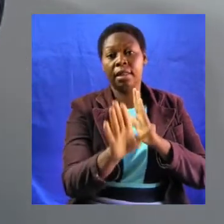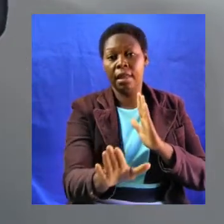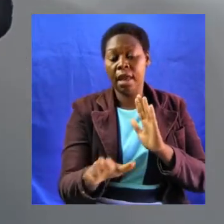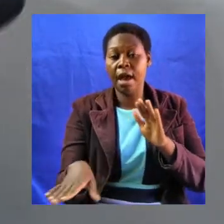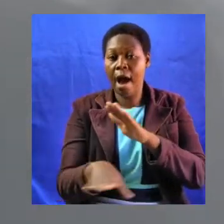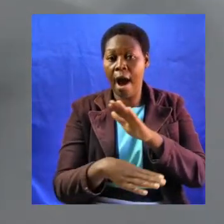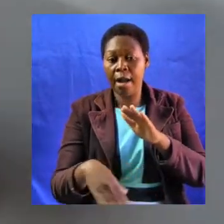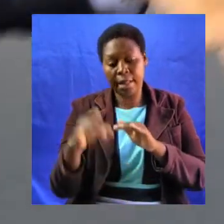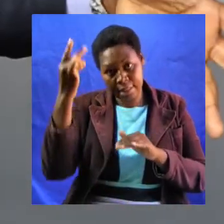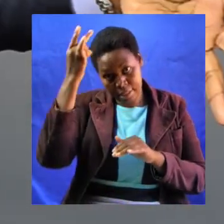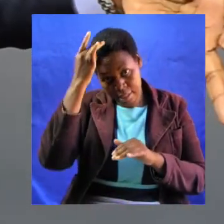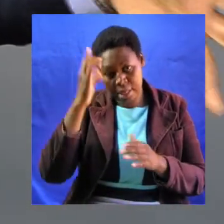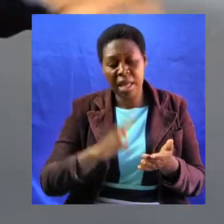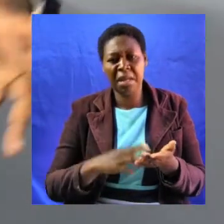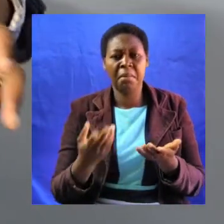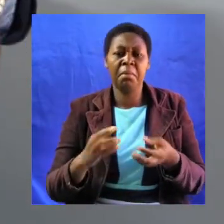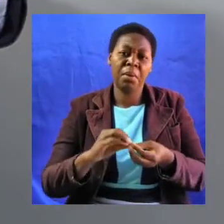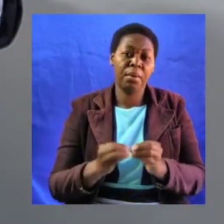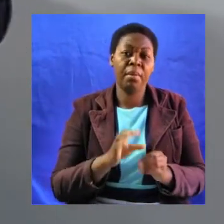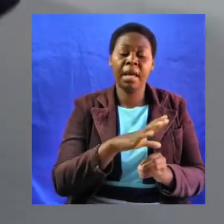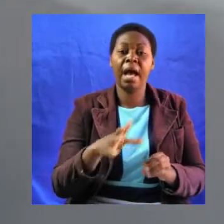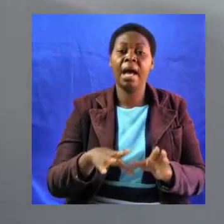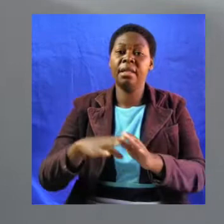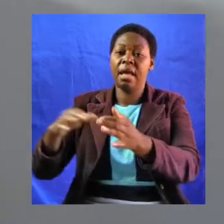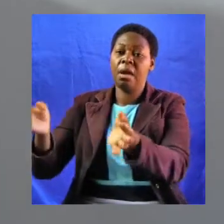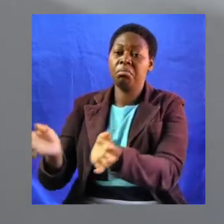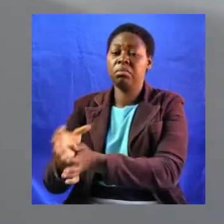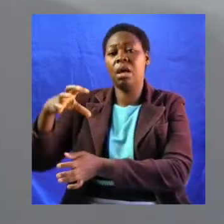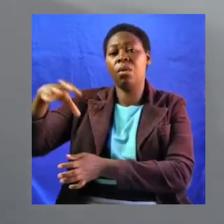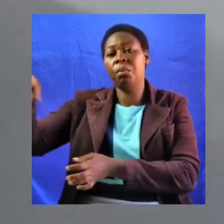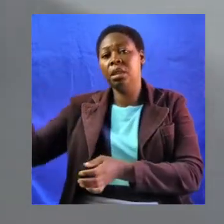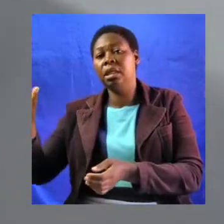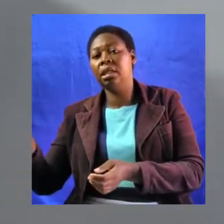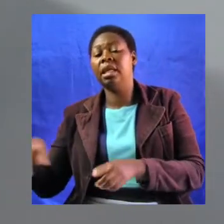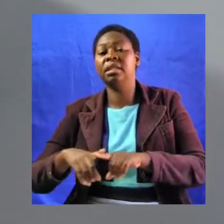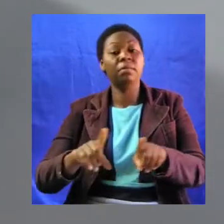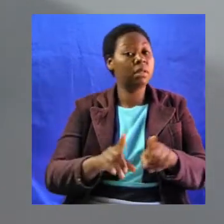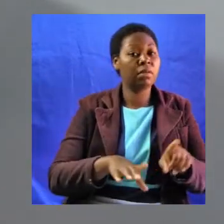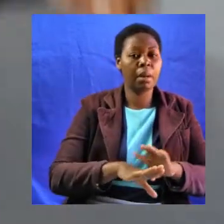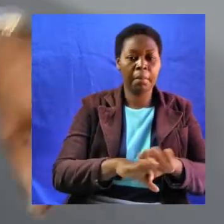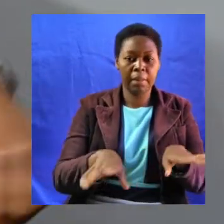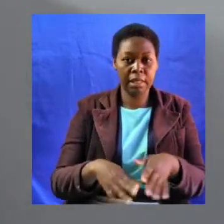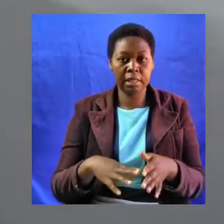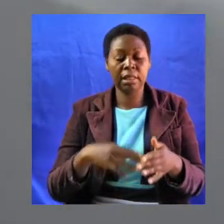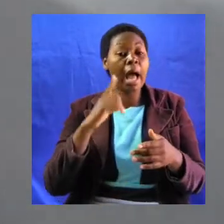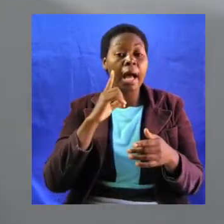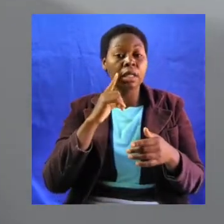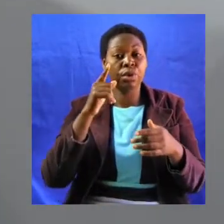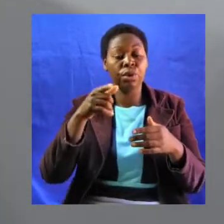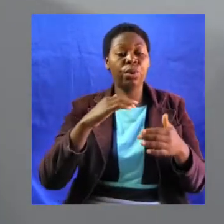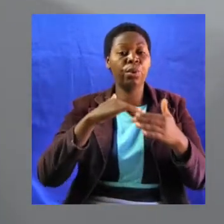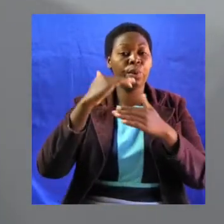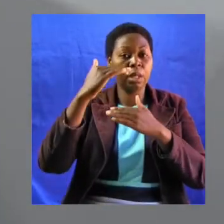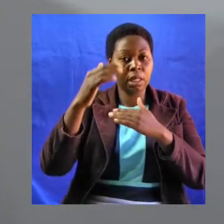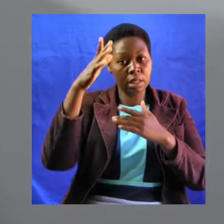maybe pamwe mogadzira province, maybe pamwe mogadzira meno, zvichisiyana kusvika zvasvika kunani? Kuna Cyrus. Saka hanzi pavakaona